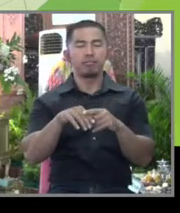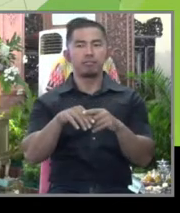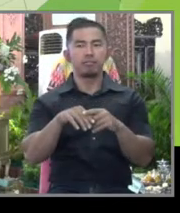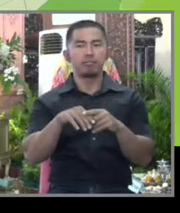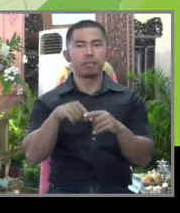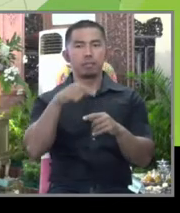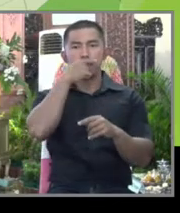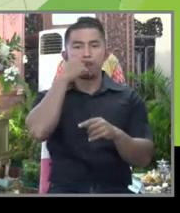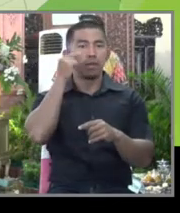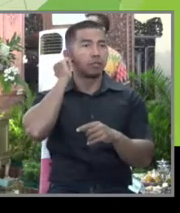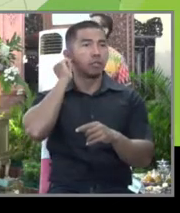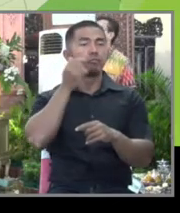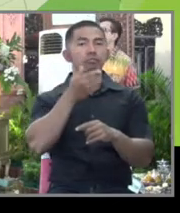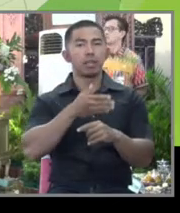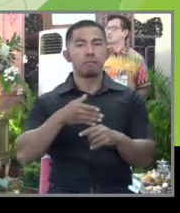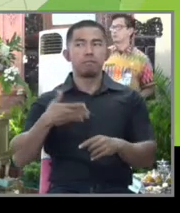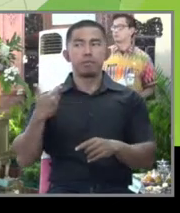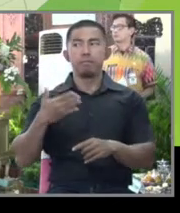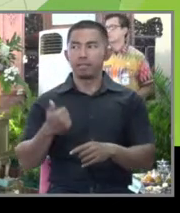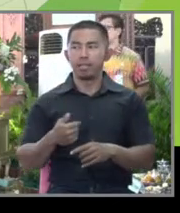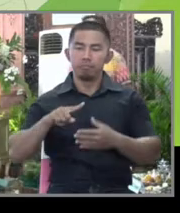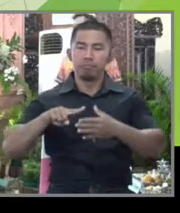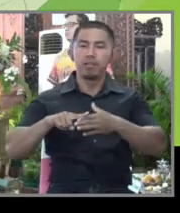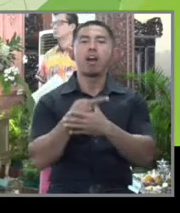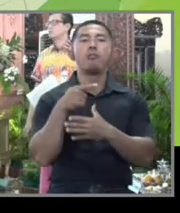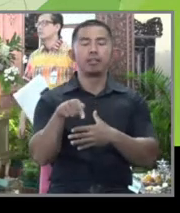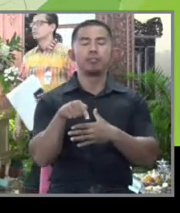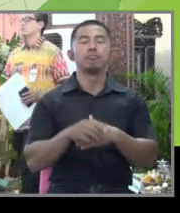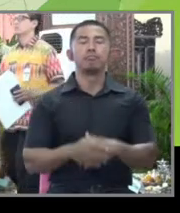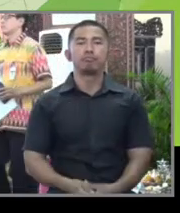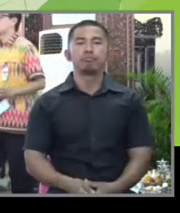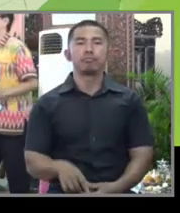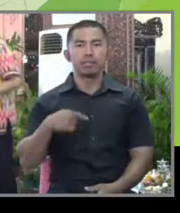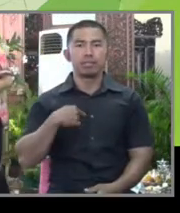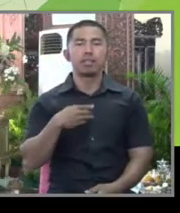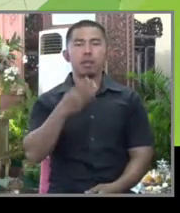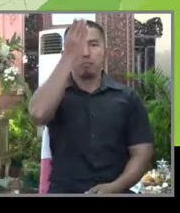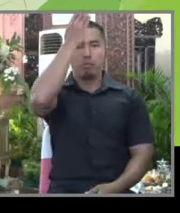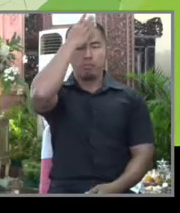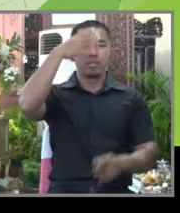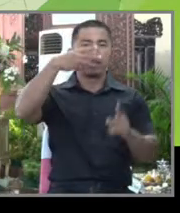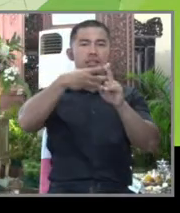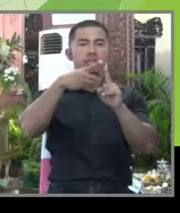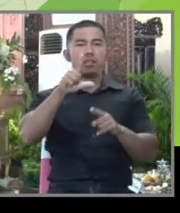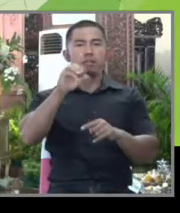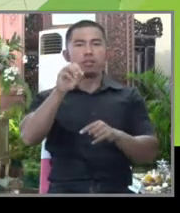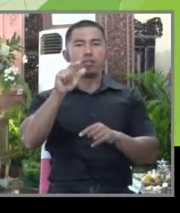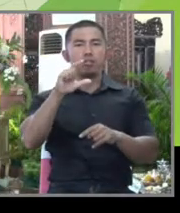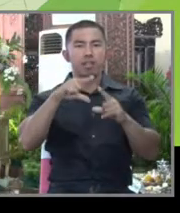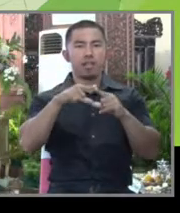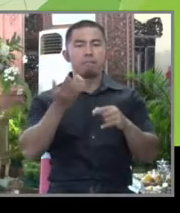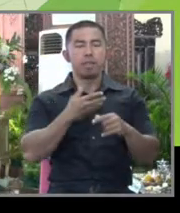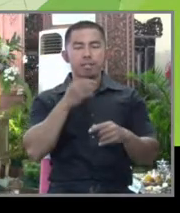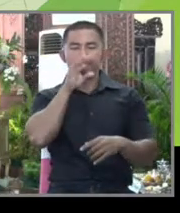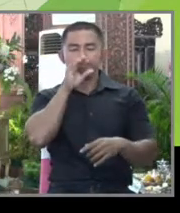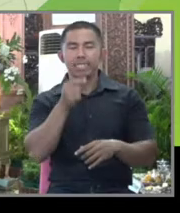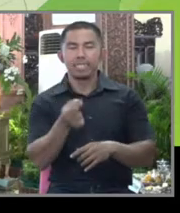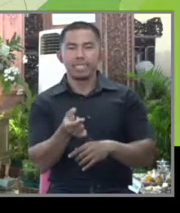hadirin yang berbahagia. Mengawali paparan ini, saya Bupati Blora Joko Nugroho ingin menyampaikan